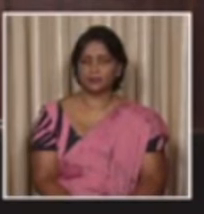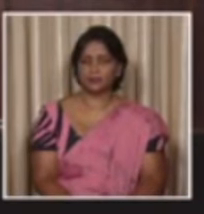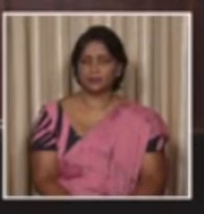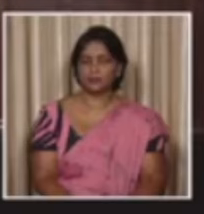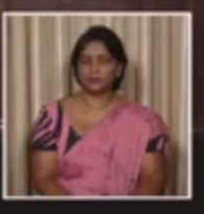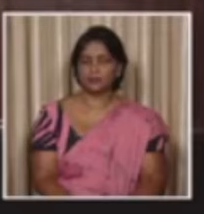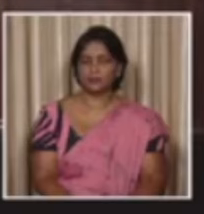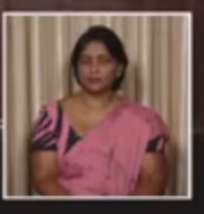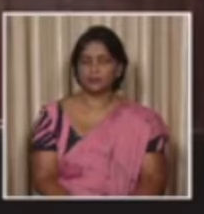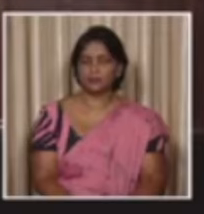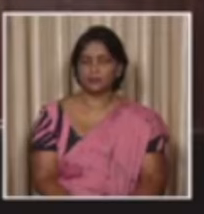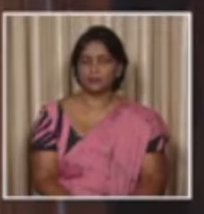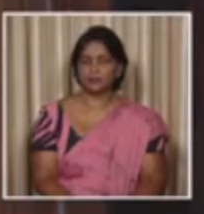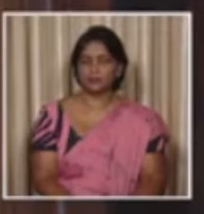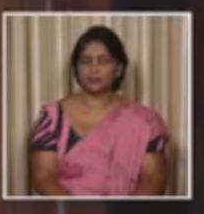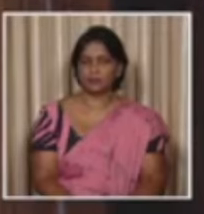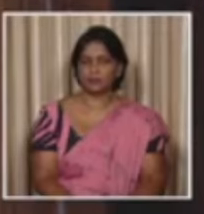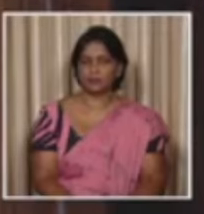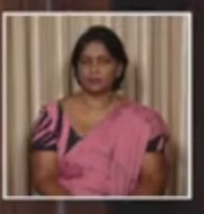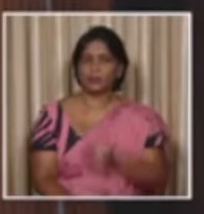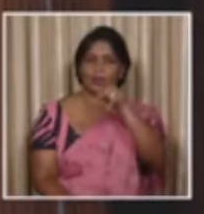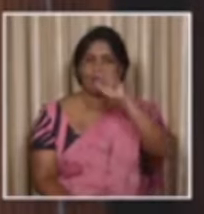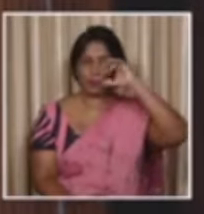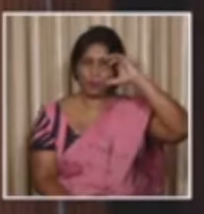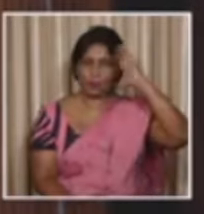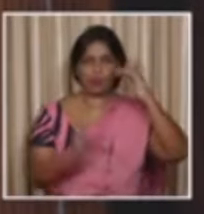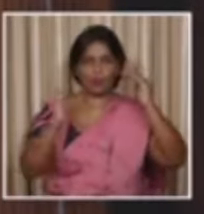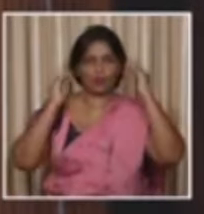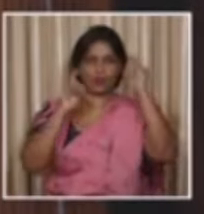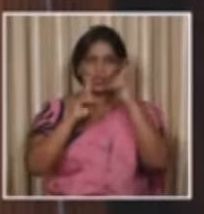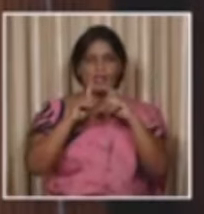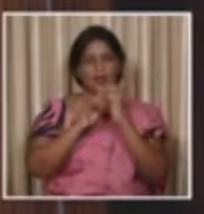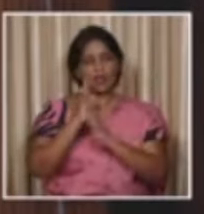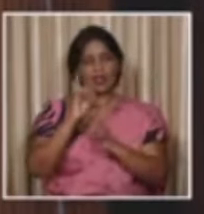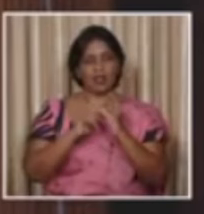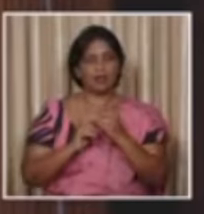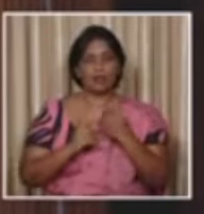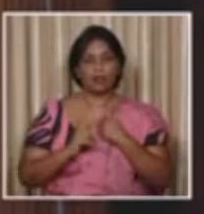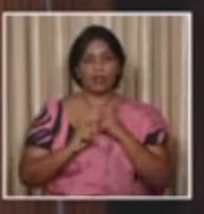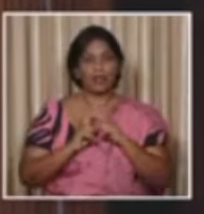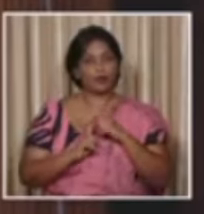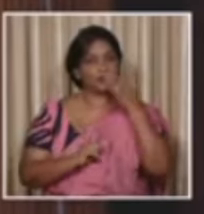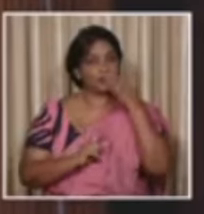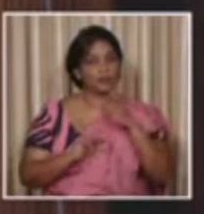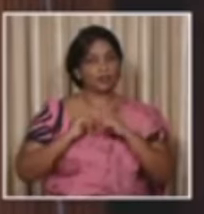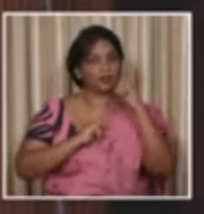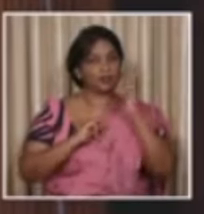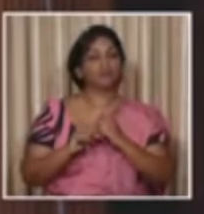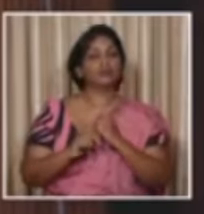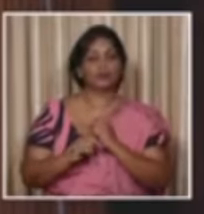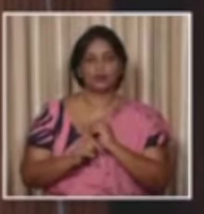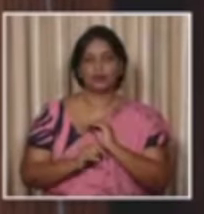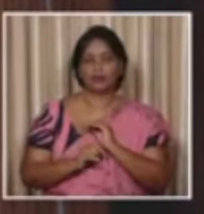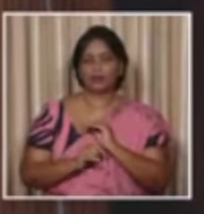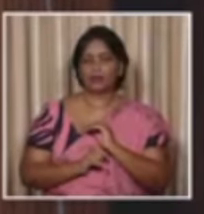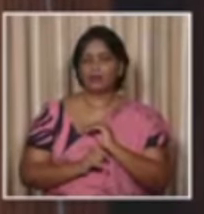ඕකේ, විඳු කුමාරතුම මොකද්ද? එතුමා මොඩේක් වෙන්නේ නැති උසස් අධ්‍යාපන මෙති වෙලා හිටපු. හැබැයි මම අධ්‍යාපන සුදුසුකම් මත විශ්වවිද්‍යාලෙ කෙනෙක්.